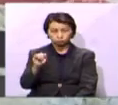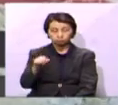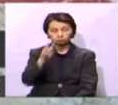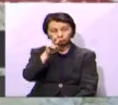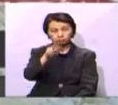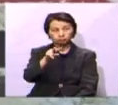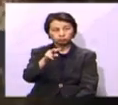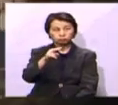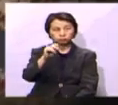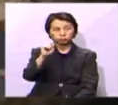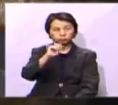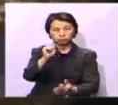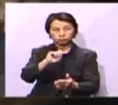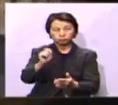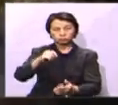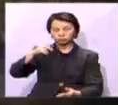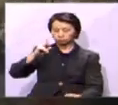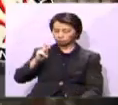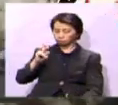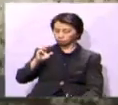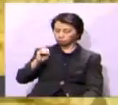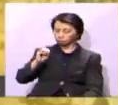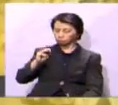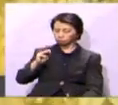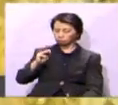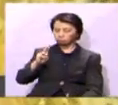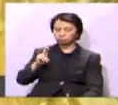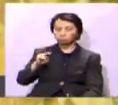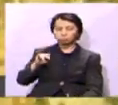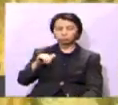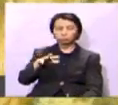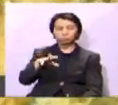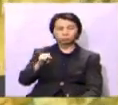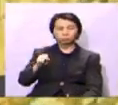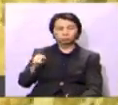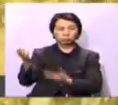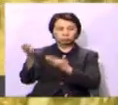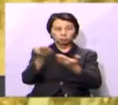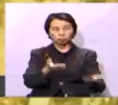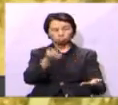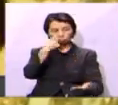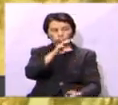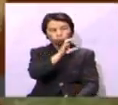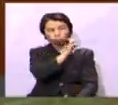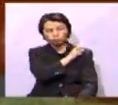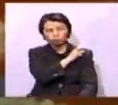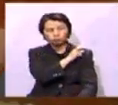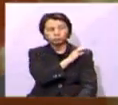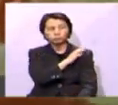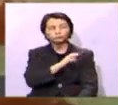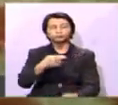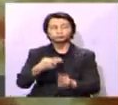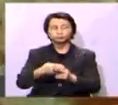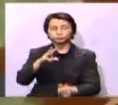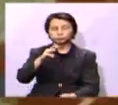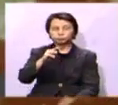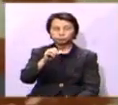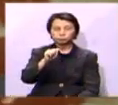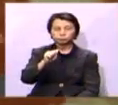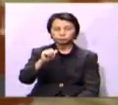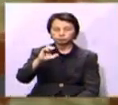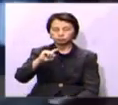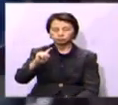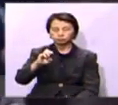melihat tulisan asal pihak komunis yang membawa maksud selamat sejahtera kepada pengerusi Parti Komunis China Mao Zedong yang